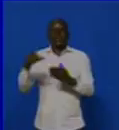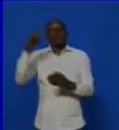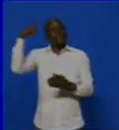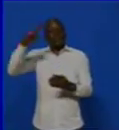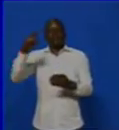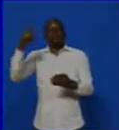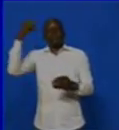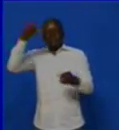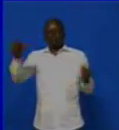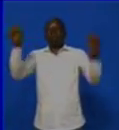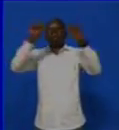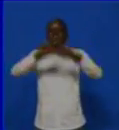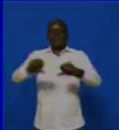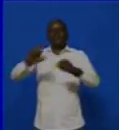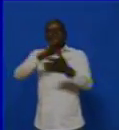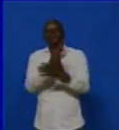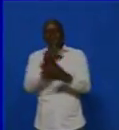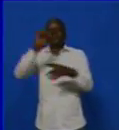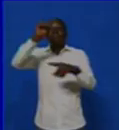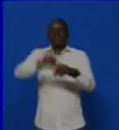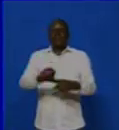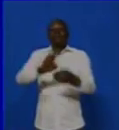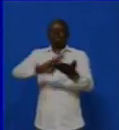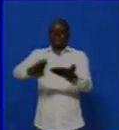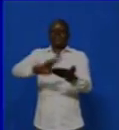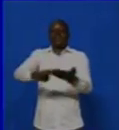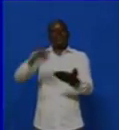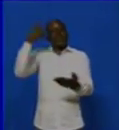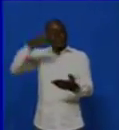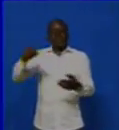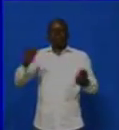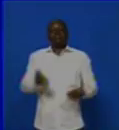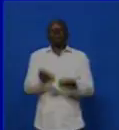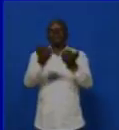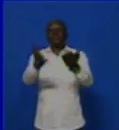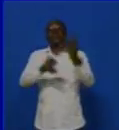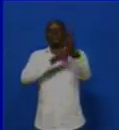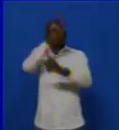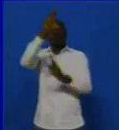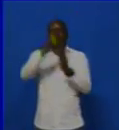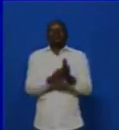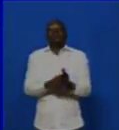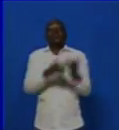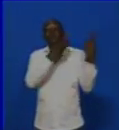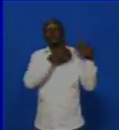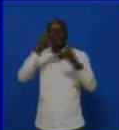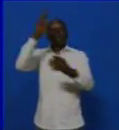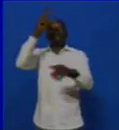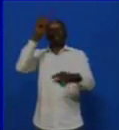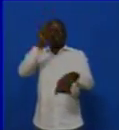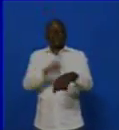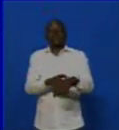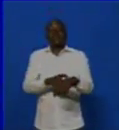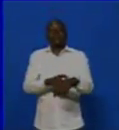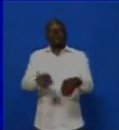cette crise intersyndicale et s'excusent pour les dommages causés à la population. Depuis des temps, l'UCRB et l'OTRAF,